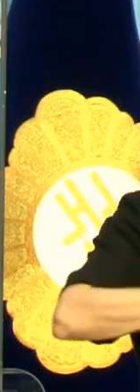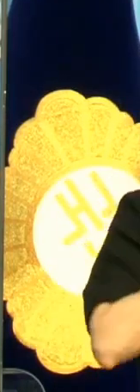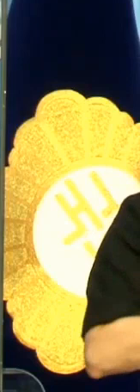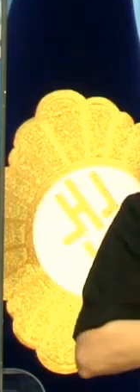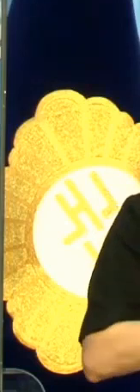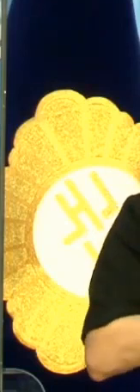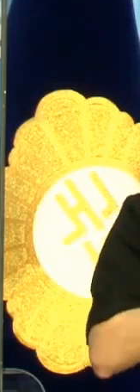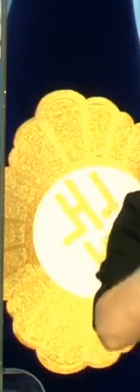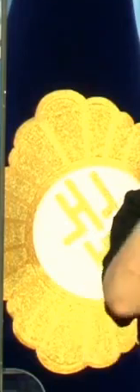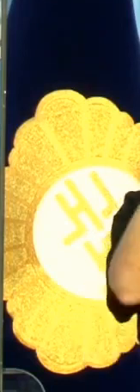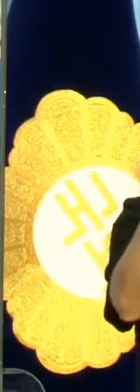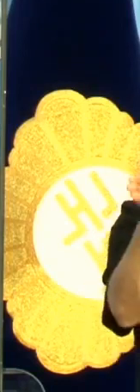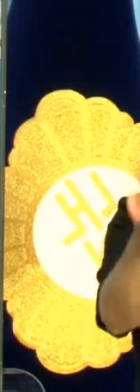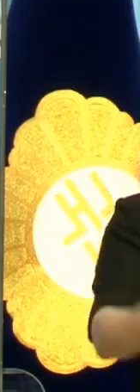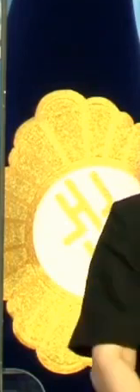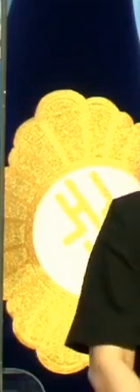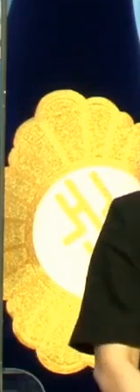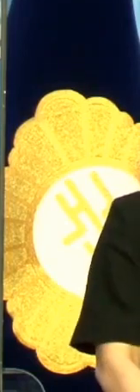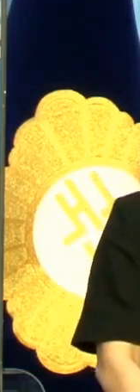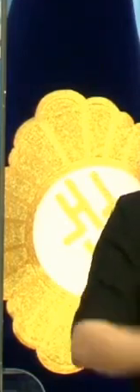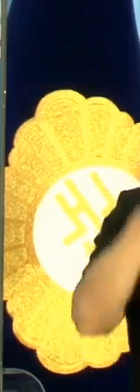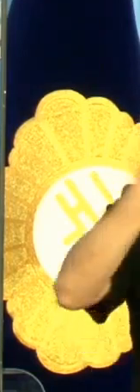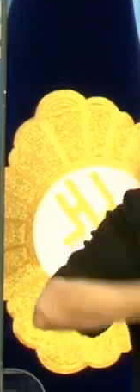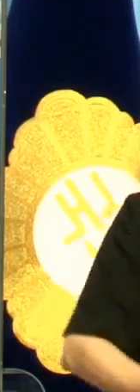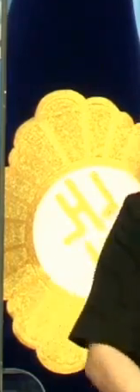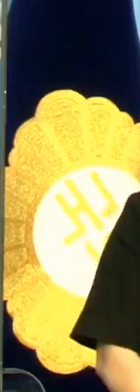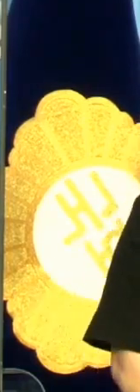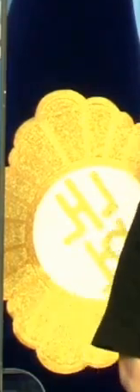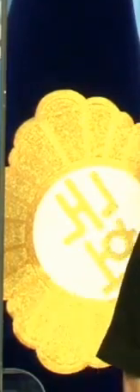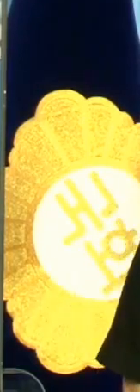혹시 밖에서 어 받도록 하겠습니다